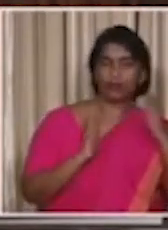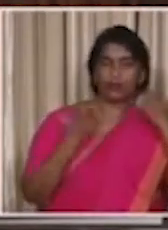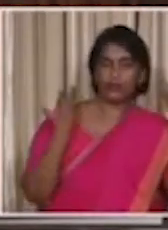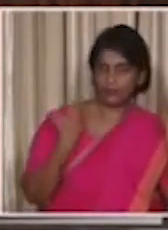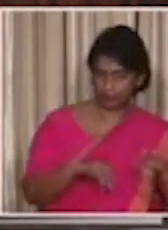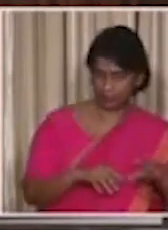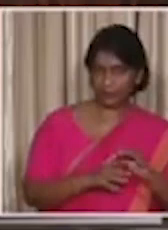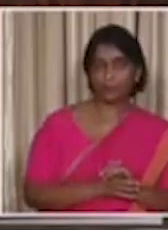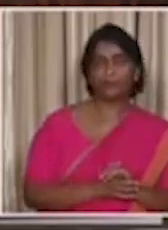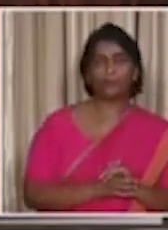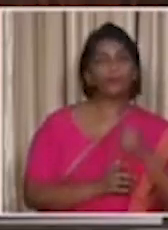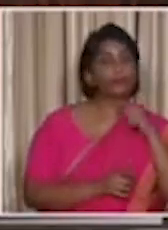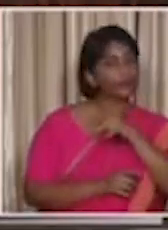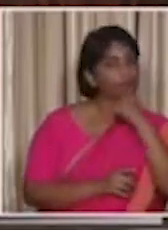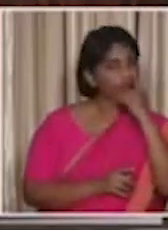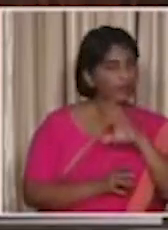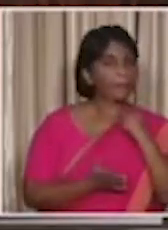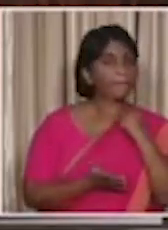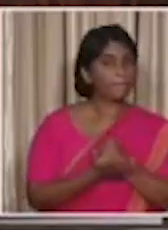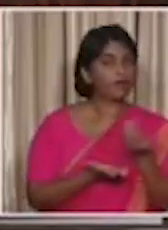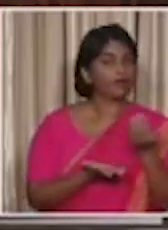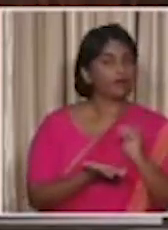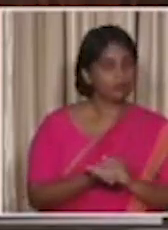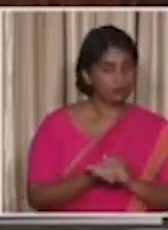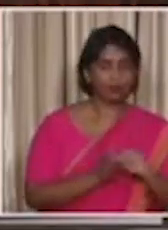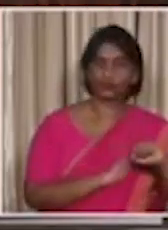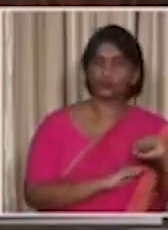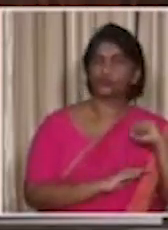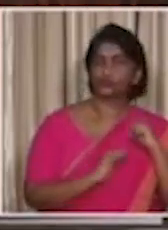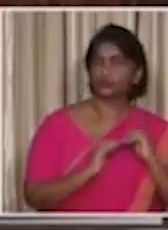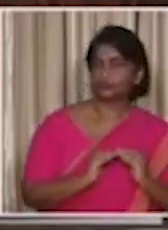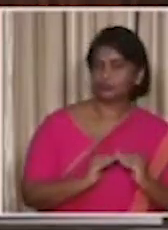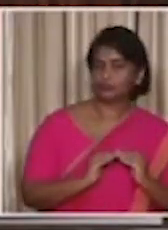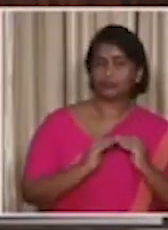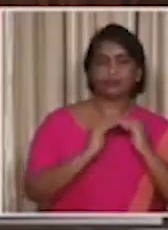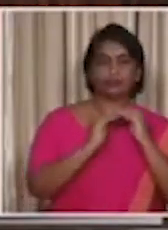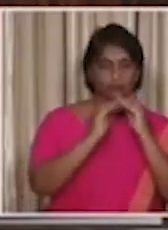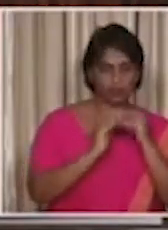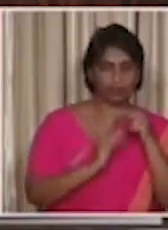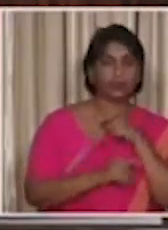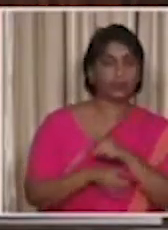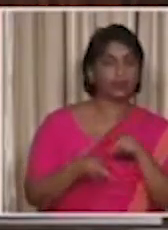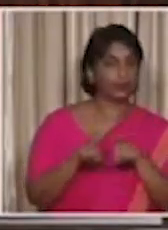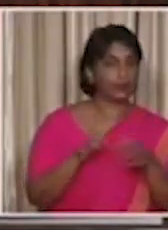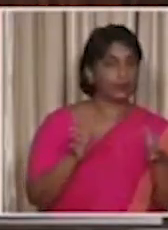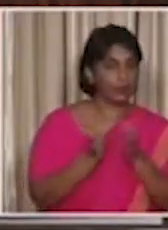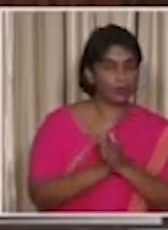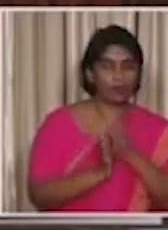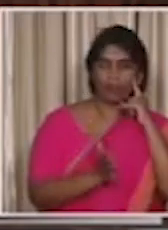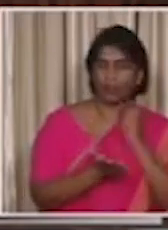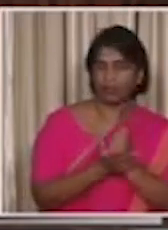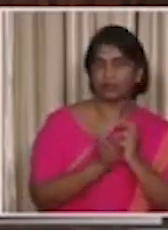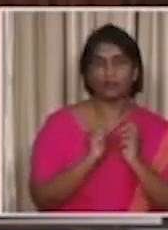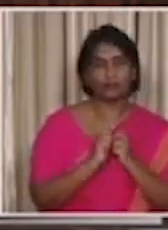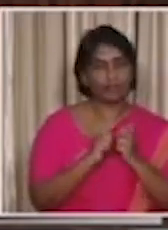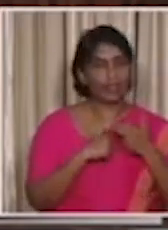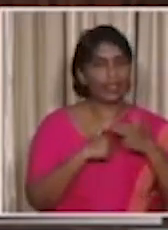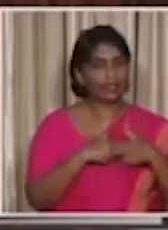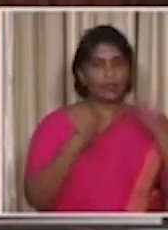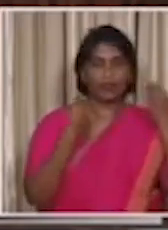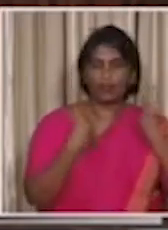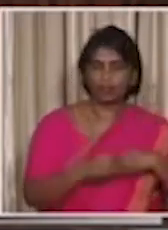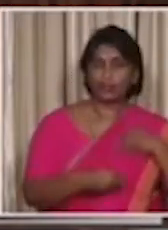වී තිබෙනවා. ඒ නිසා බැංකු යළිත් ශක්තිමත් වෙමින් පවතිනවා. ඒ සමග දුෂ්කරතා හේතුවෙන් බිඳ